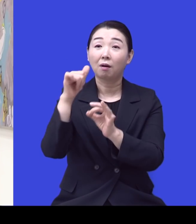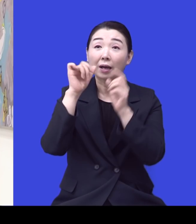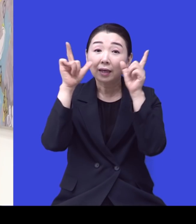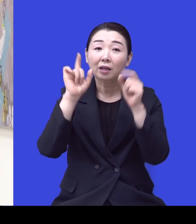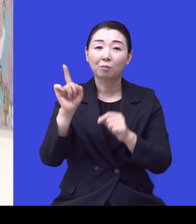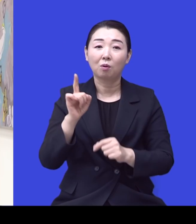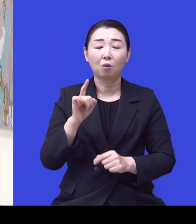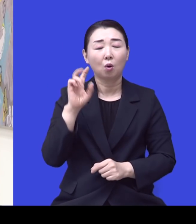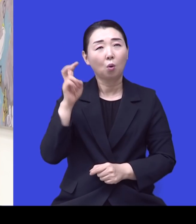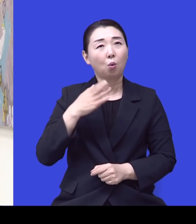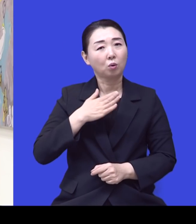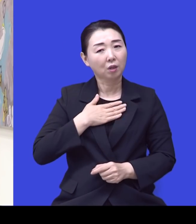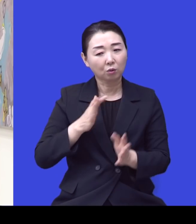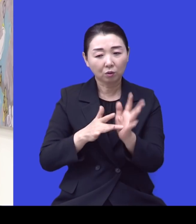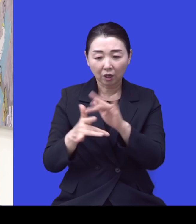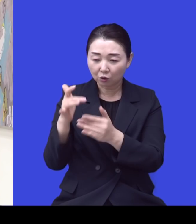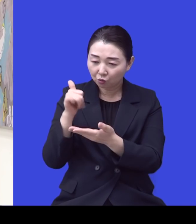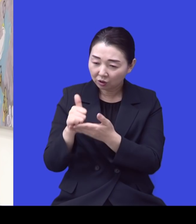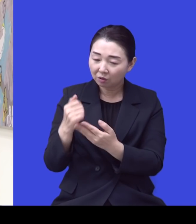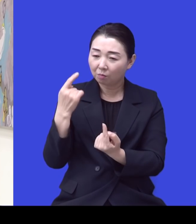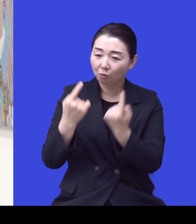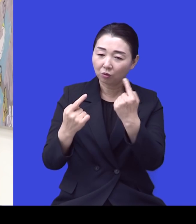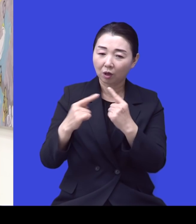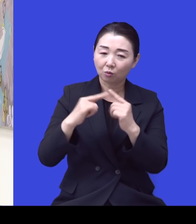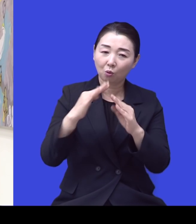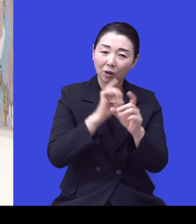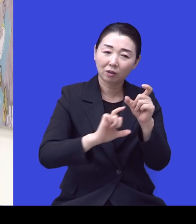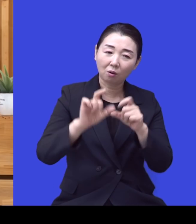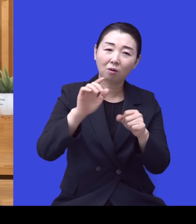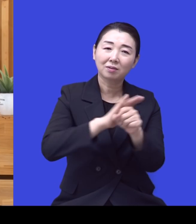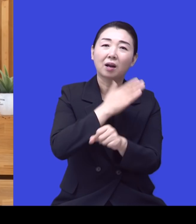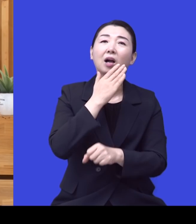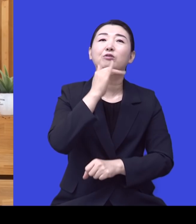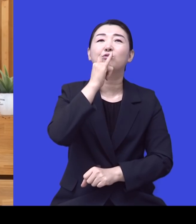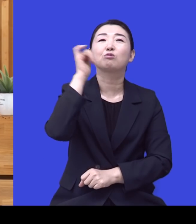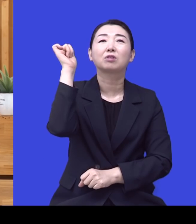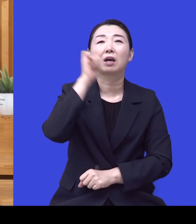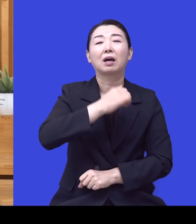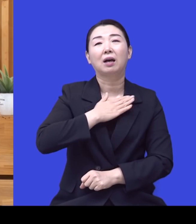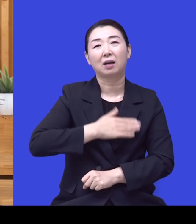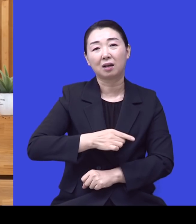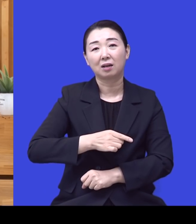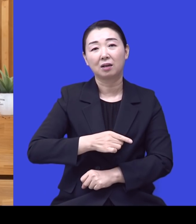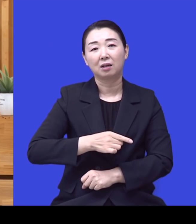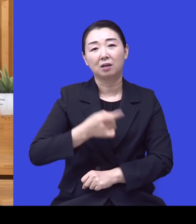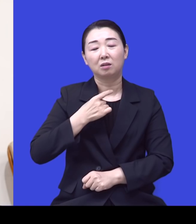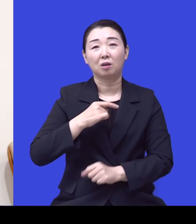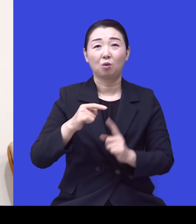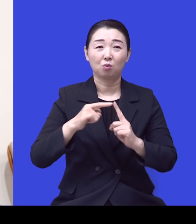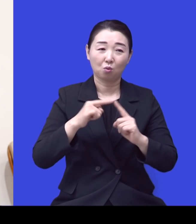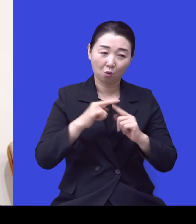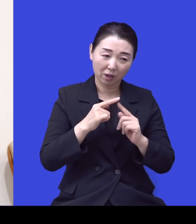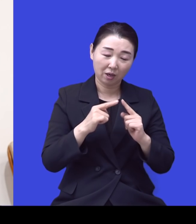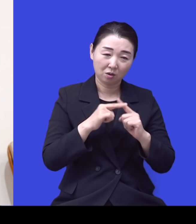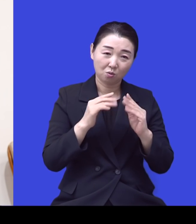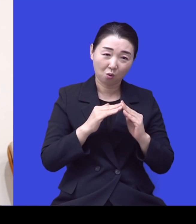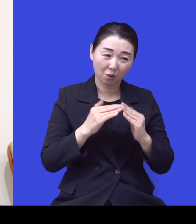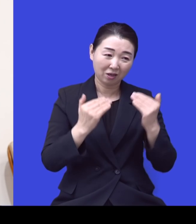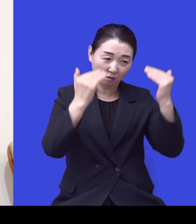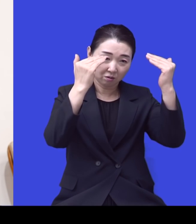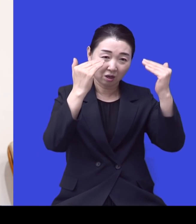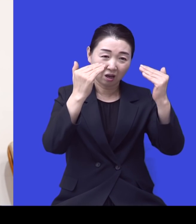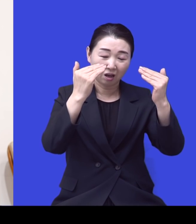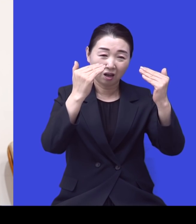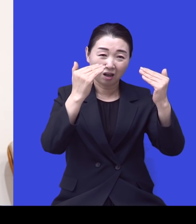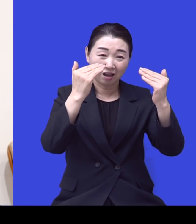나도 예수님보다 교회를 더 사랑할 수 있겠구나. 그러네요. 예. 교회 성장하는 것, 교회 커지는